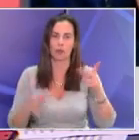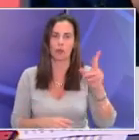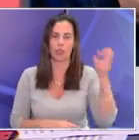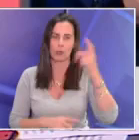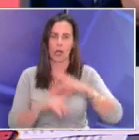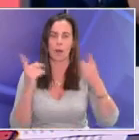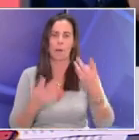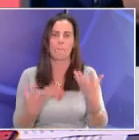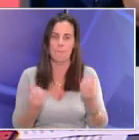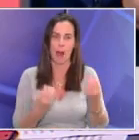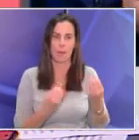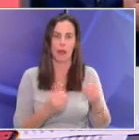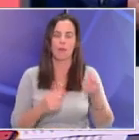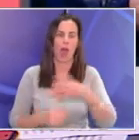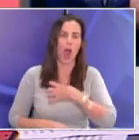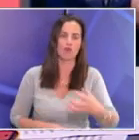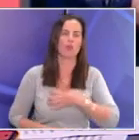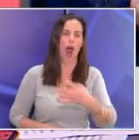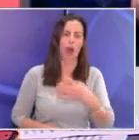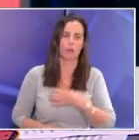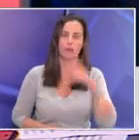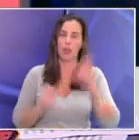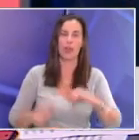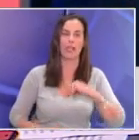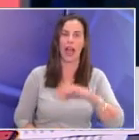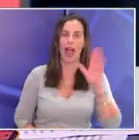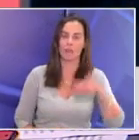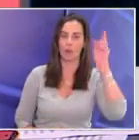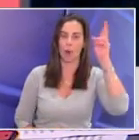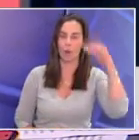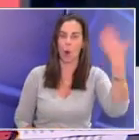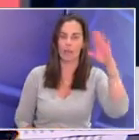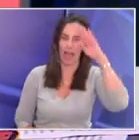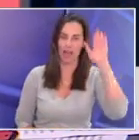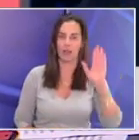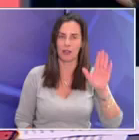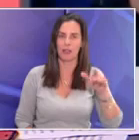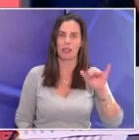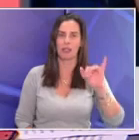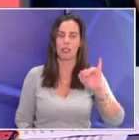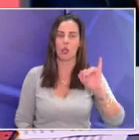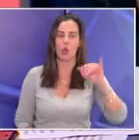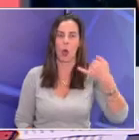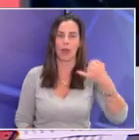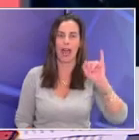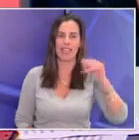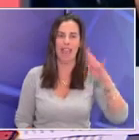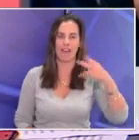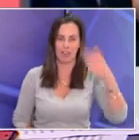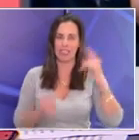שגייסו אחרים, מהרבה בעלי הון, טייקונים ובעלי אינטרס, אפילו מחוץ לחיפה. אצל יונה יהב זה היה באחוזים מאוד גבוהים.